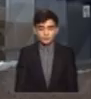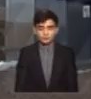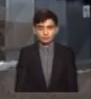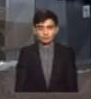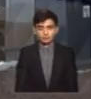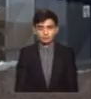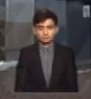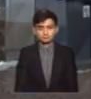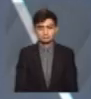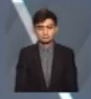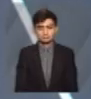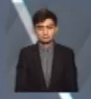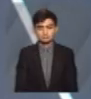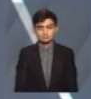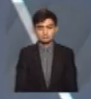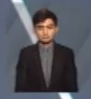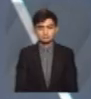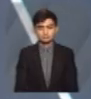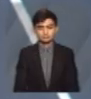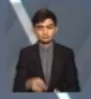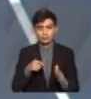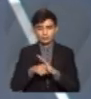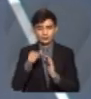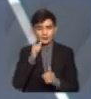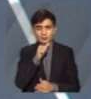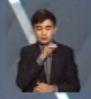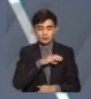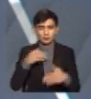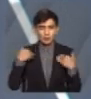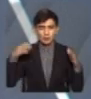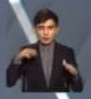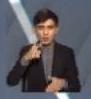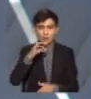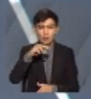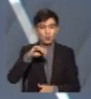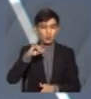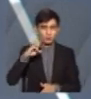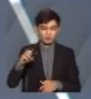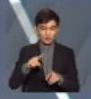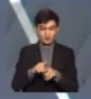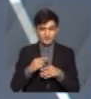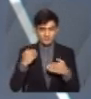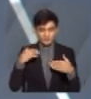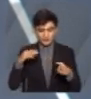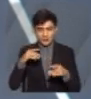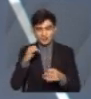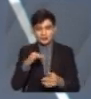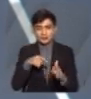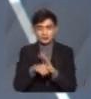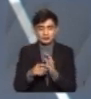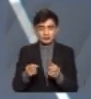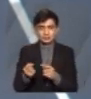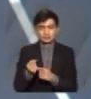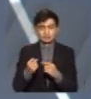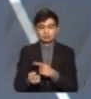Информбюро, Алматы. Тайна голубя с красными иероглифами на крыльях и лапках раскрыта. В